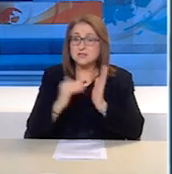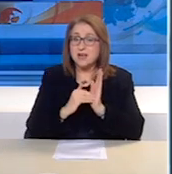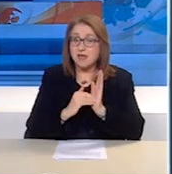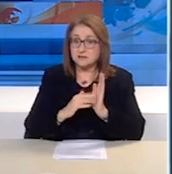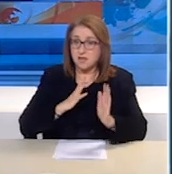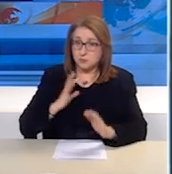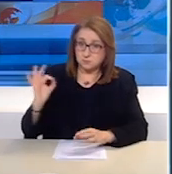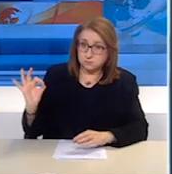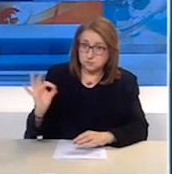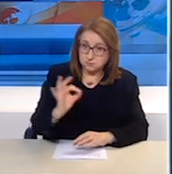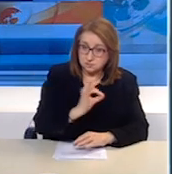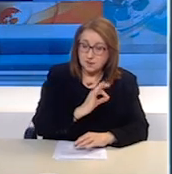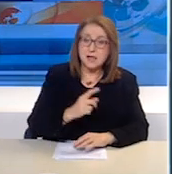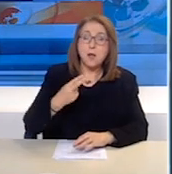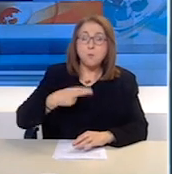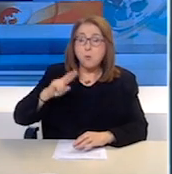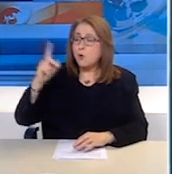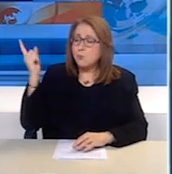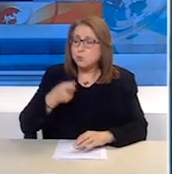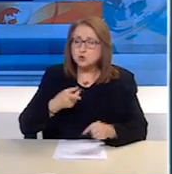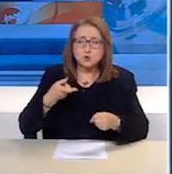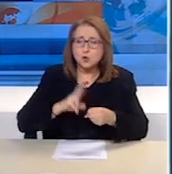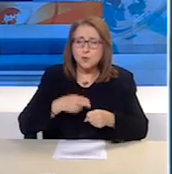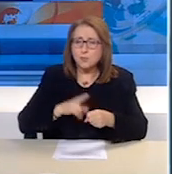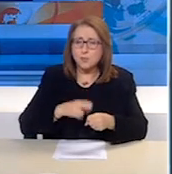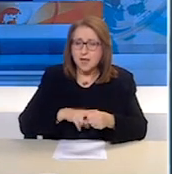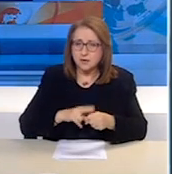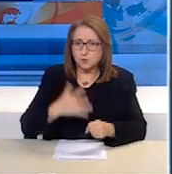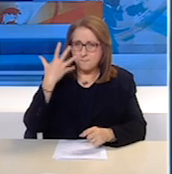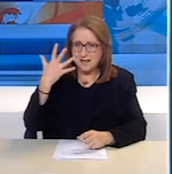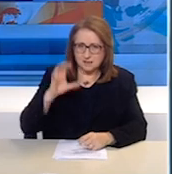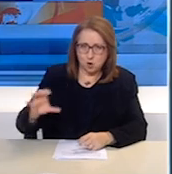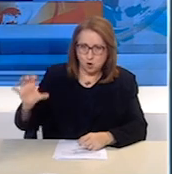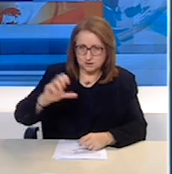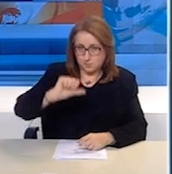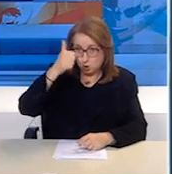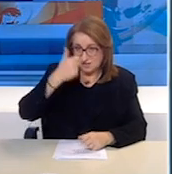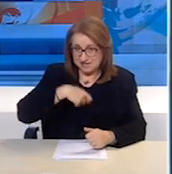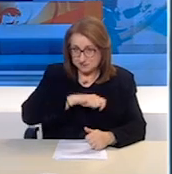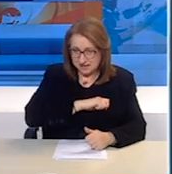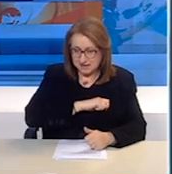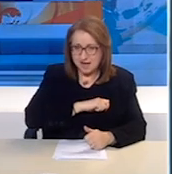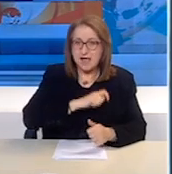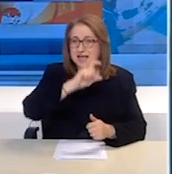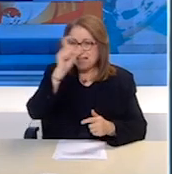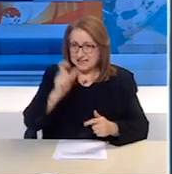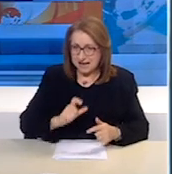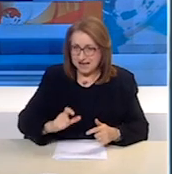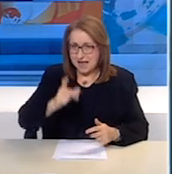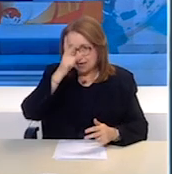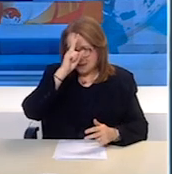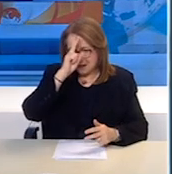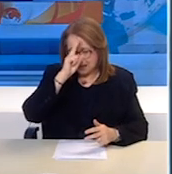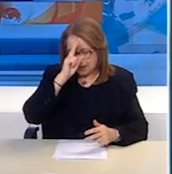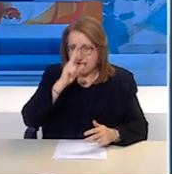και θανάτους να καταγράφονται σε 5 ευρωπαϊκές χώρες. Κατά σειρά αριθμού κρούσματων η Ισπανία, η Ιταλία, η Γερμανία, το Ηνωμένο Βασίλειο και η